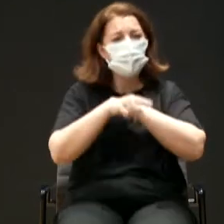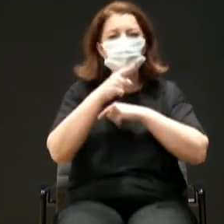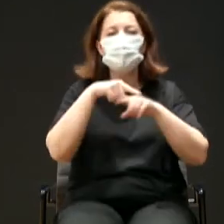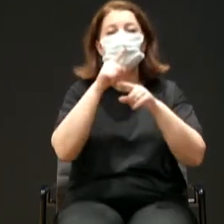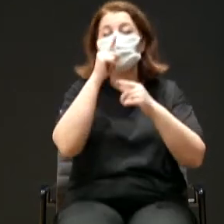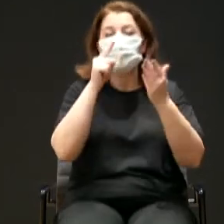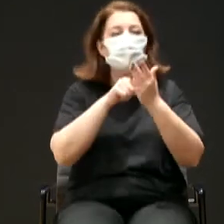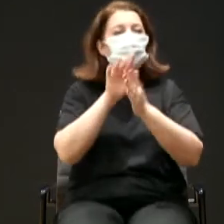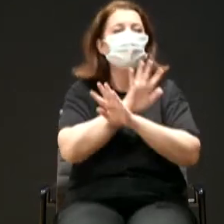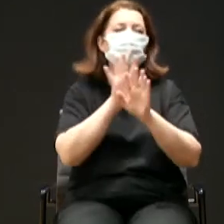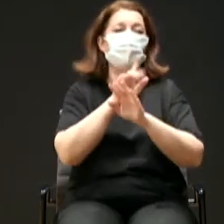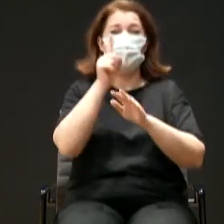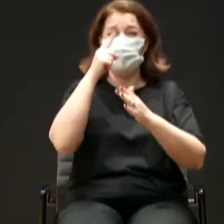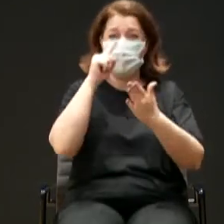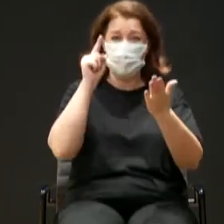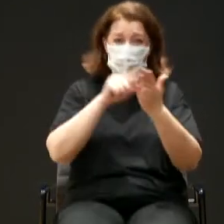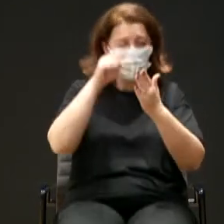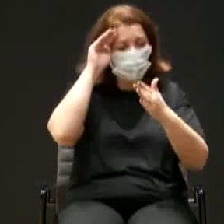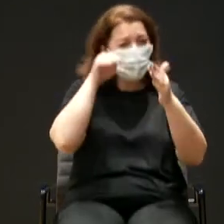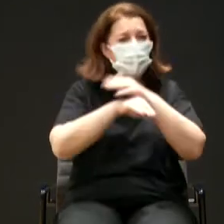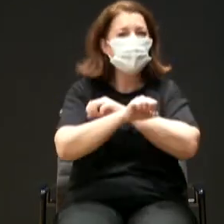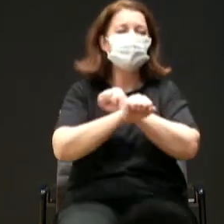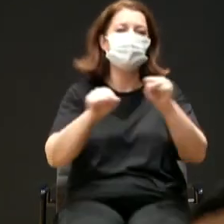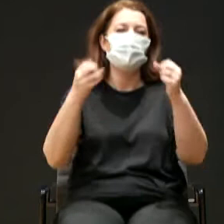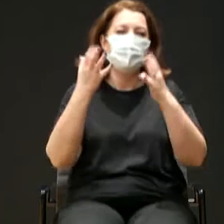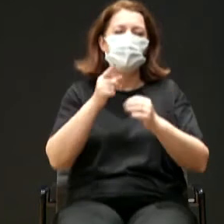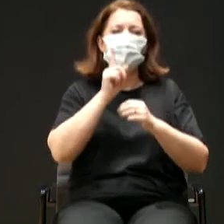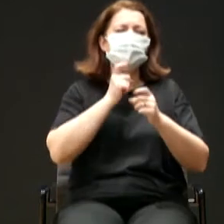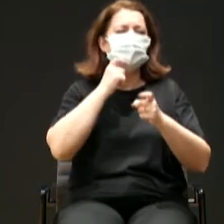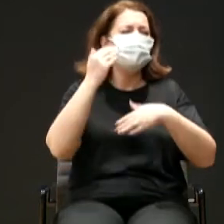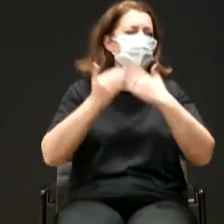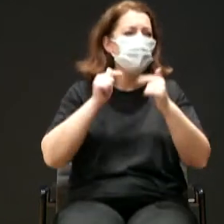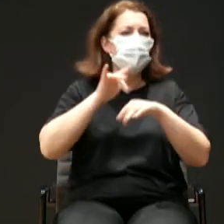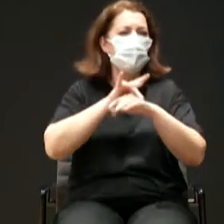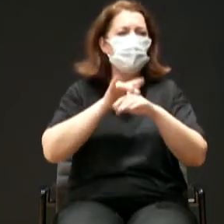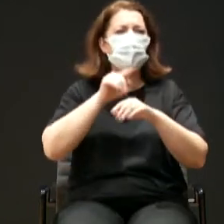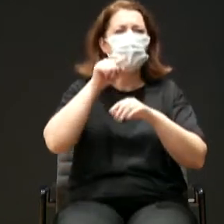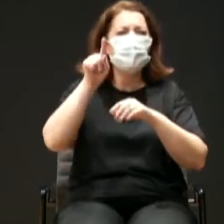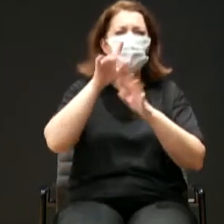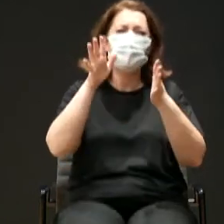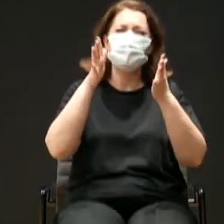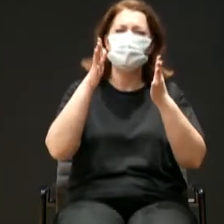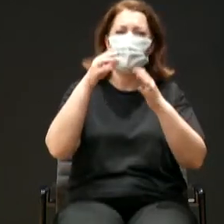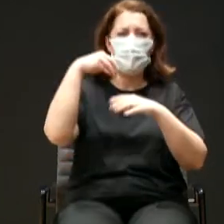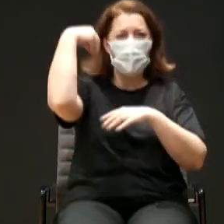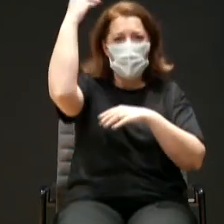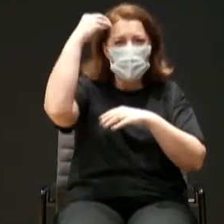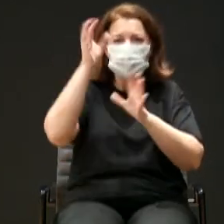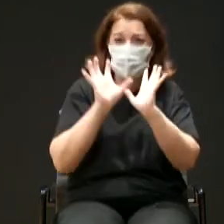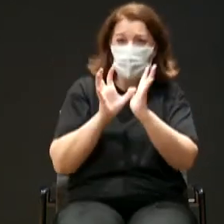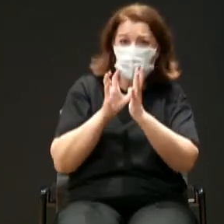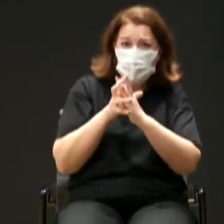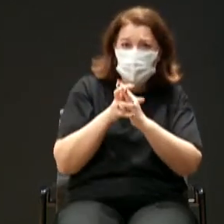Kanarsak böyle olur. Yüzyıllardır bu ülkede bu tarikatlar, cemaatler